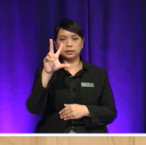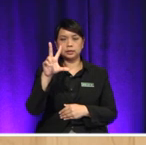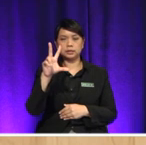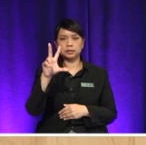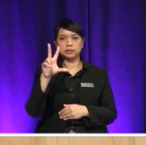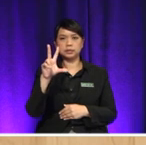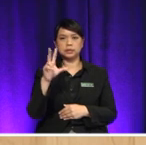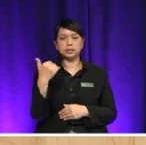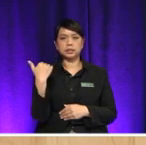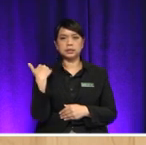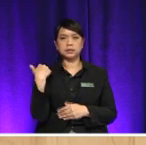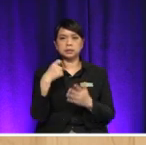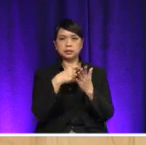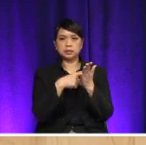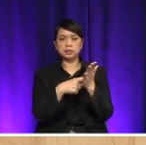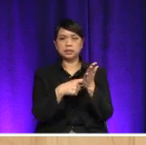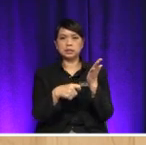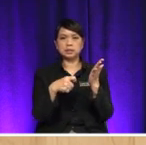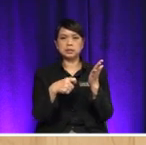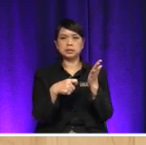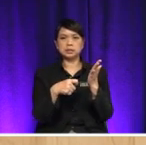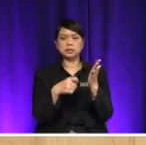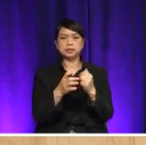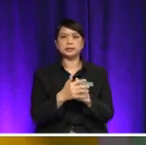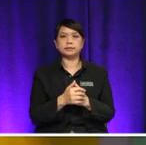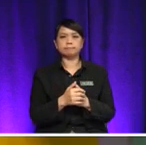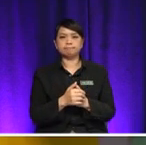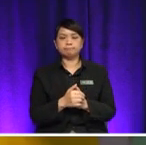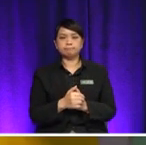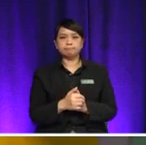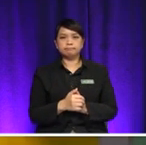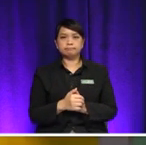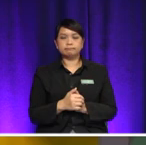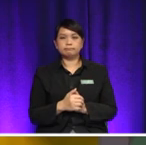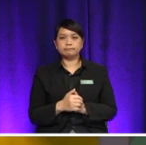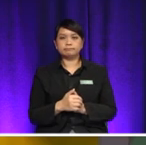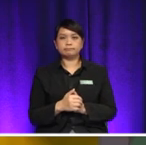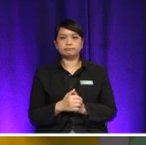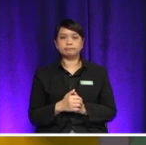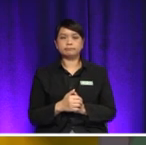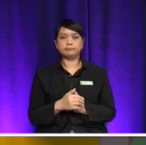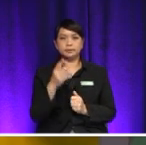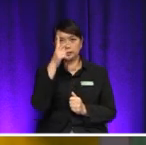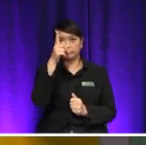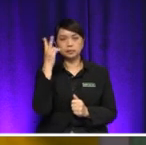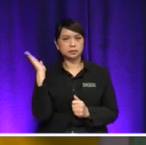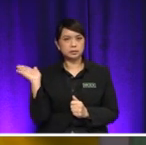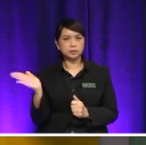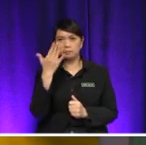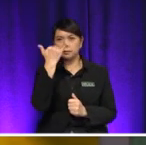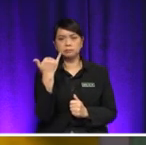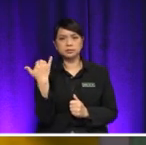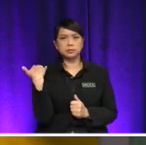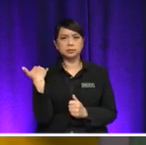2017 = 100 oh ini ya yang itu oke baiklah bagus oke bagus